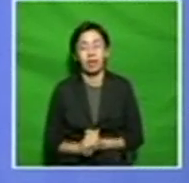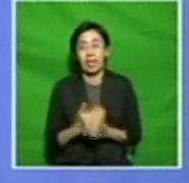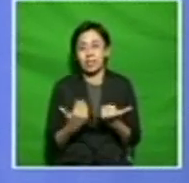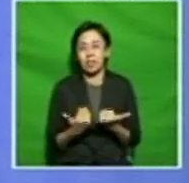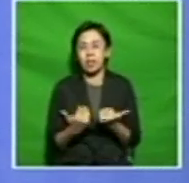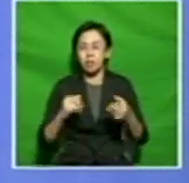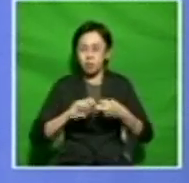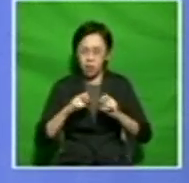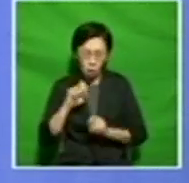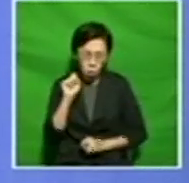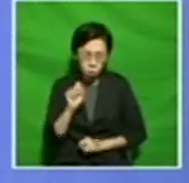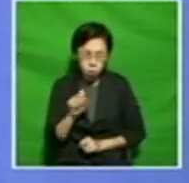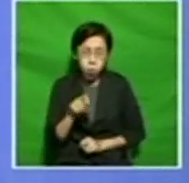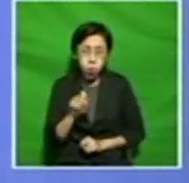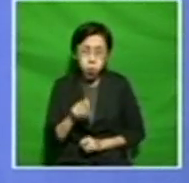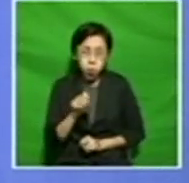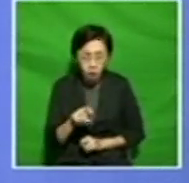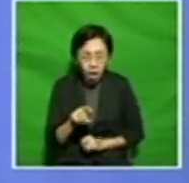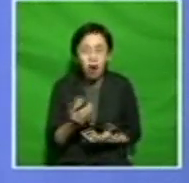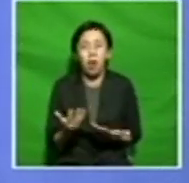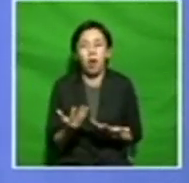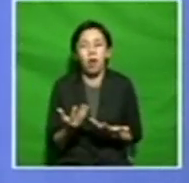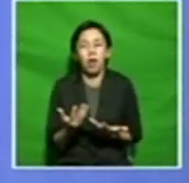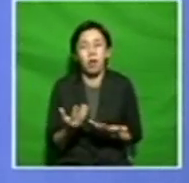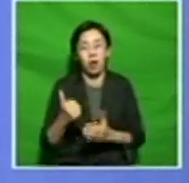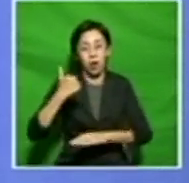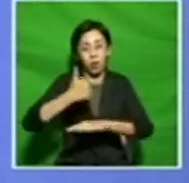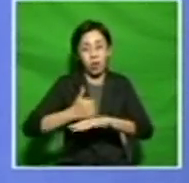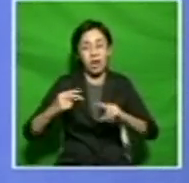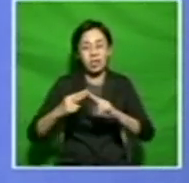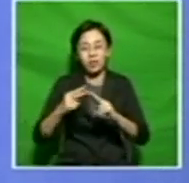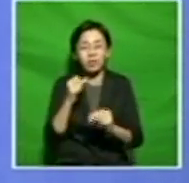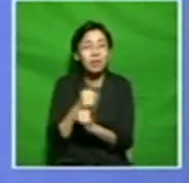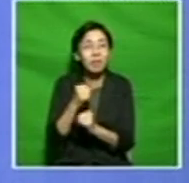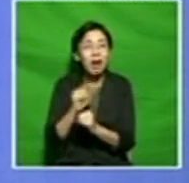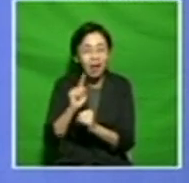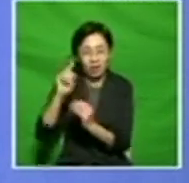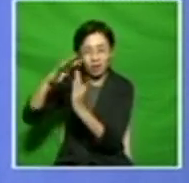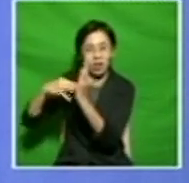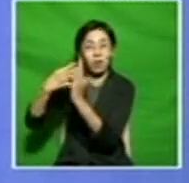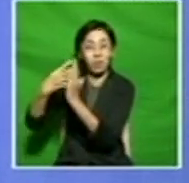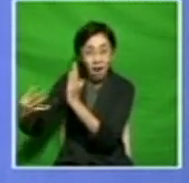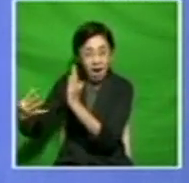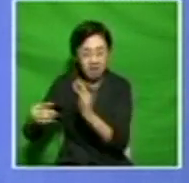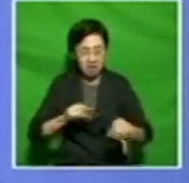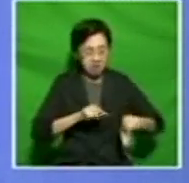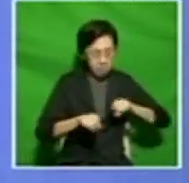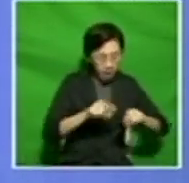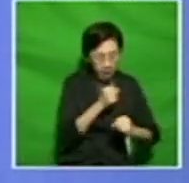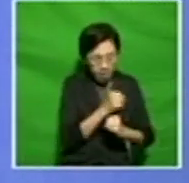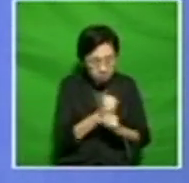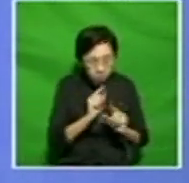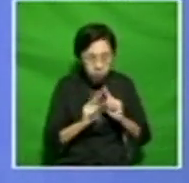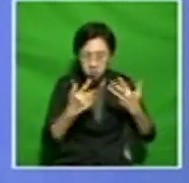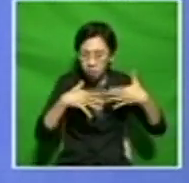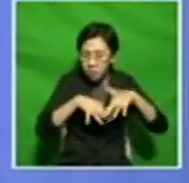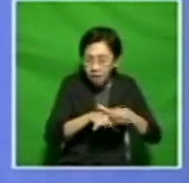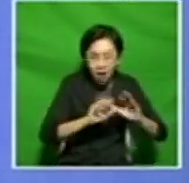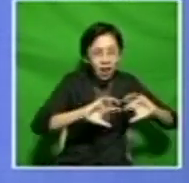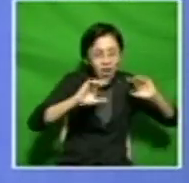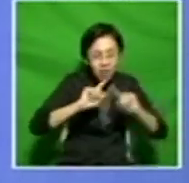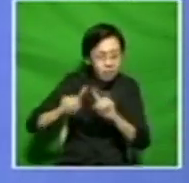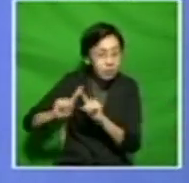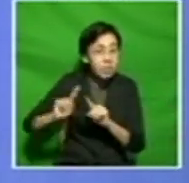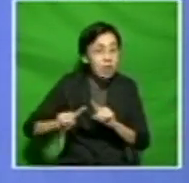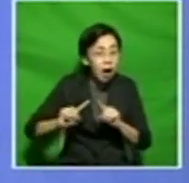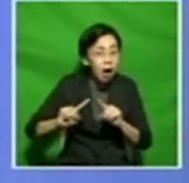ฉุกเฉินนั้นเขาถือว่ารัฐมนตรีไปทำงานในระดับนโยบายแต่การสั่งการประสานกับข้าราชการประจำ